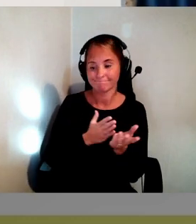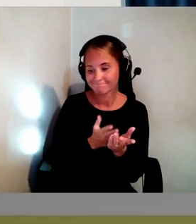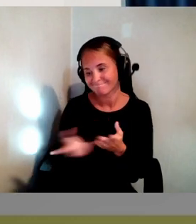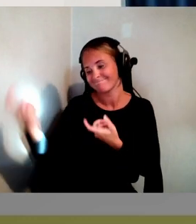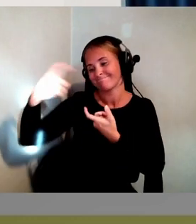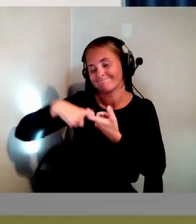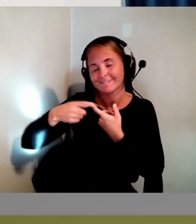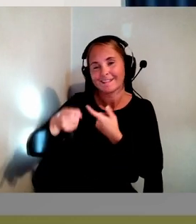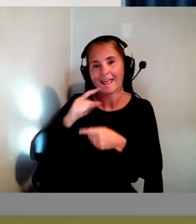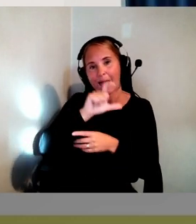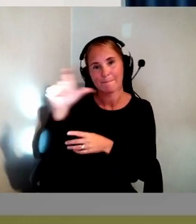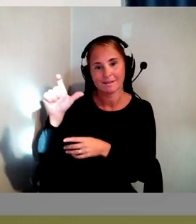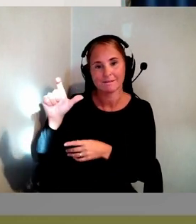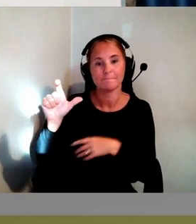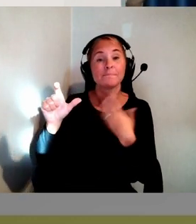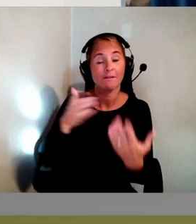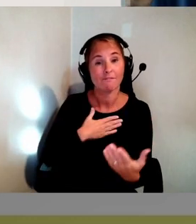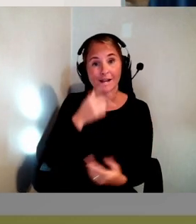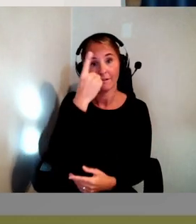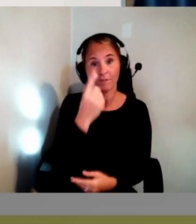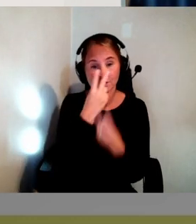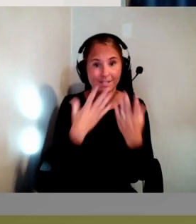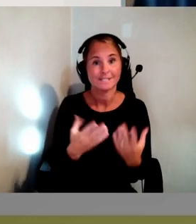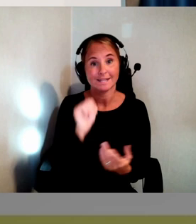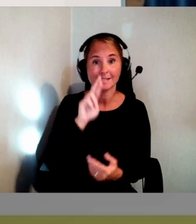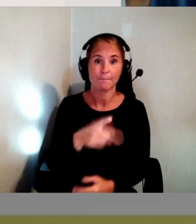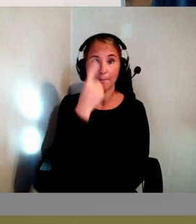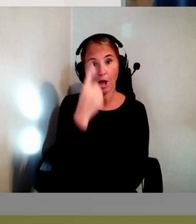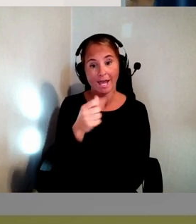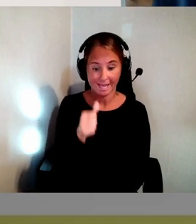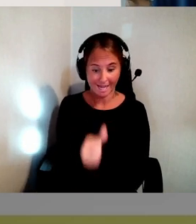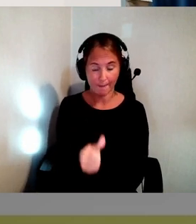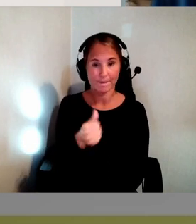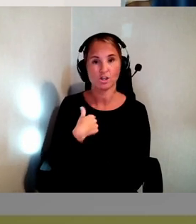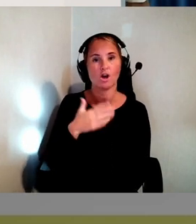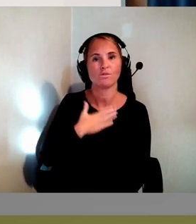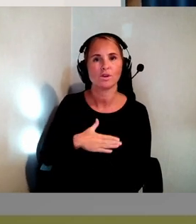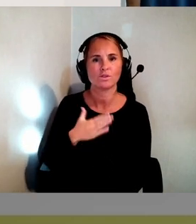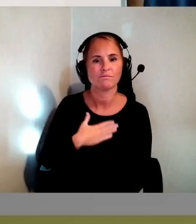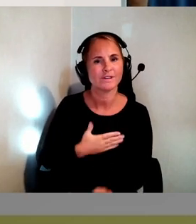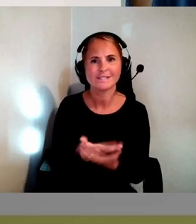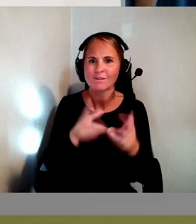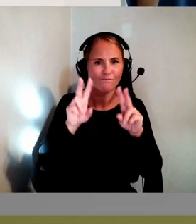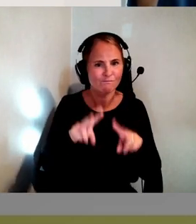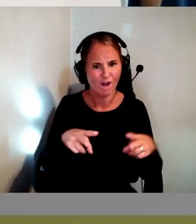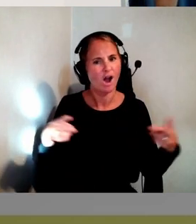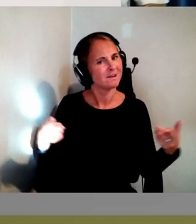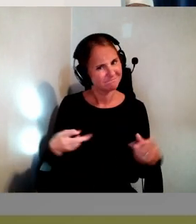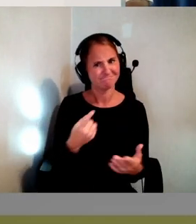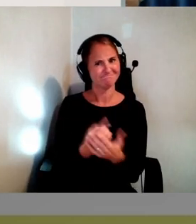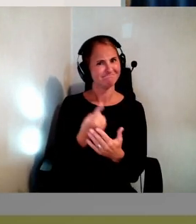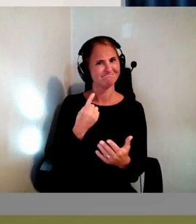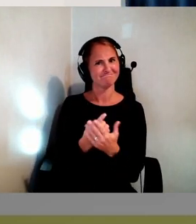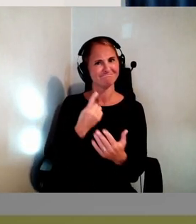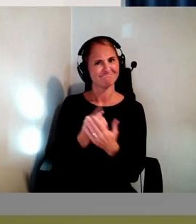eh vill jag först visa ett exempel på en knapp som jag tyckte var ovanligt eh konstig Det här är så